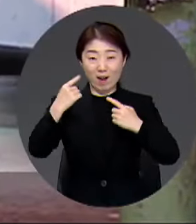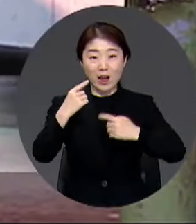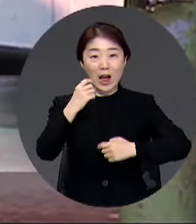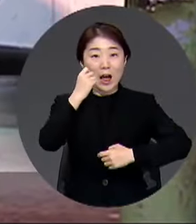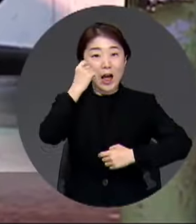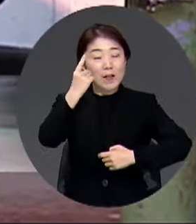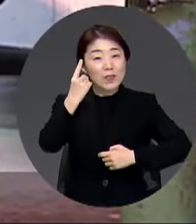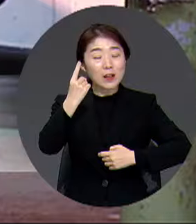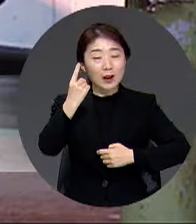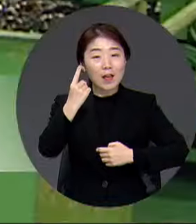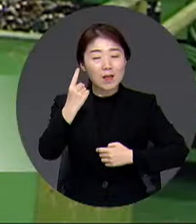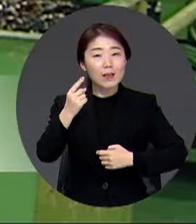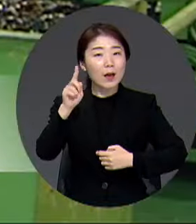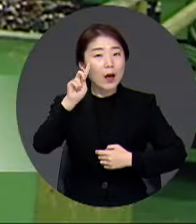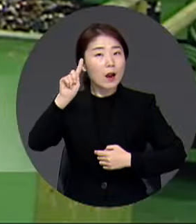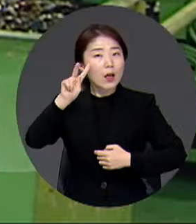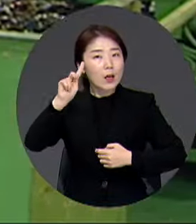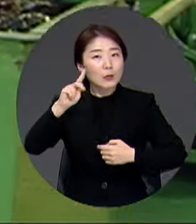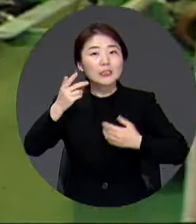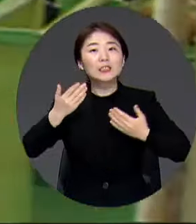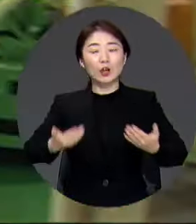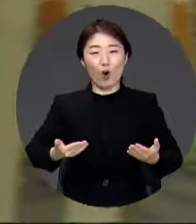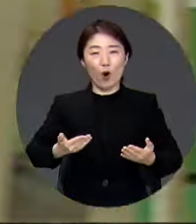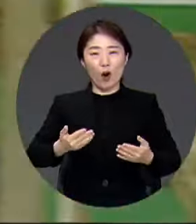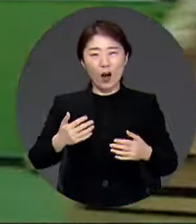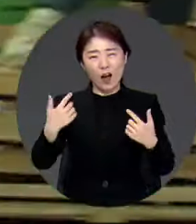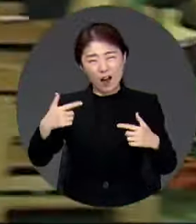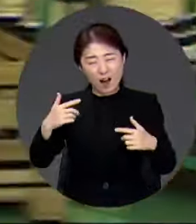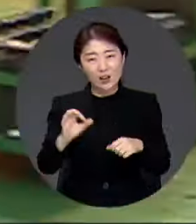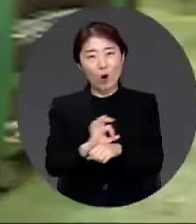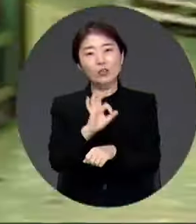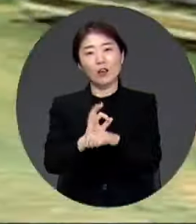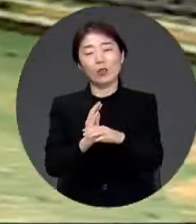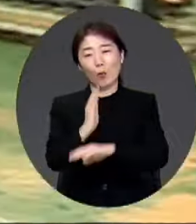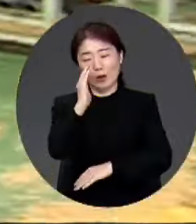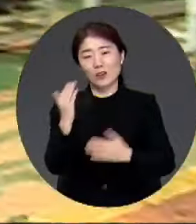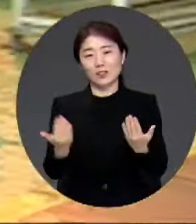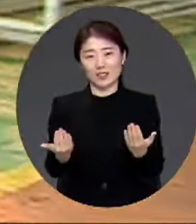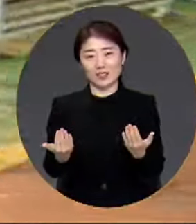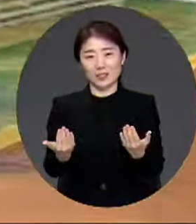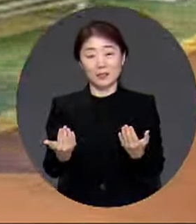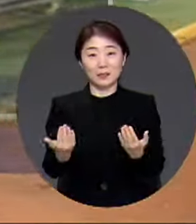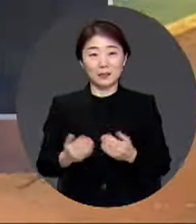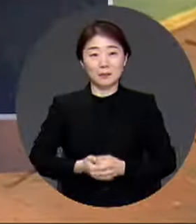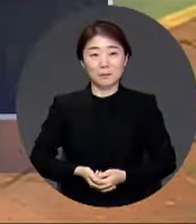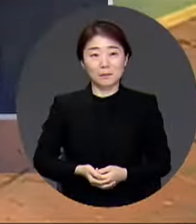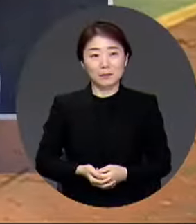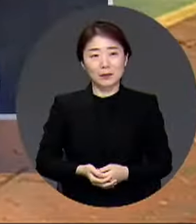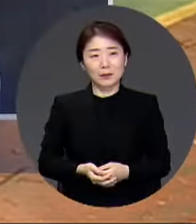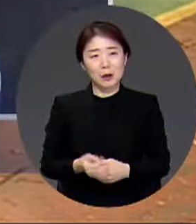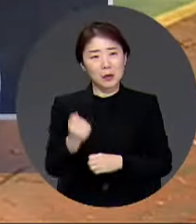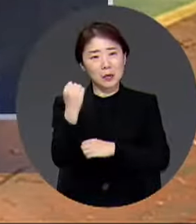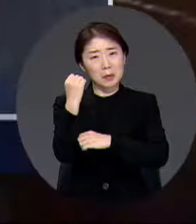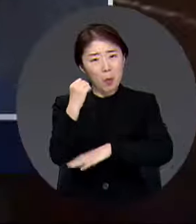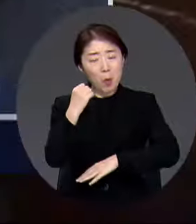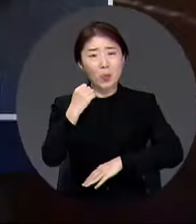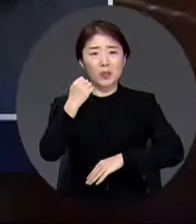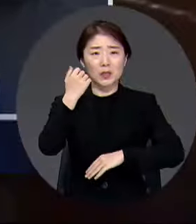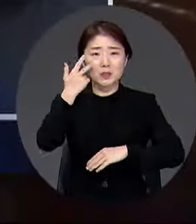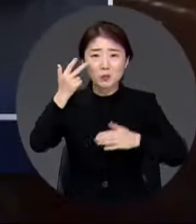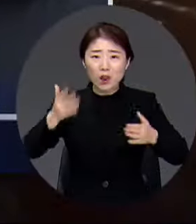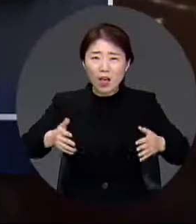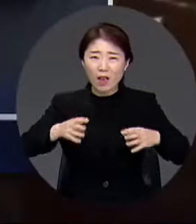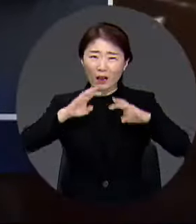하루 이틀만 쉬면서 매일 10시간 넘게 일을 했습니다. 기본적으로 뭐 일주일에 철야를 뭐 몇 번씩 하고